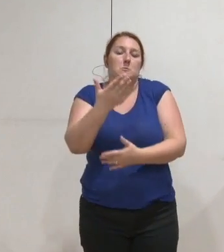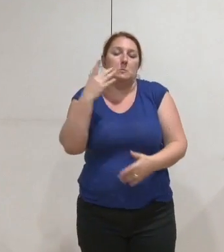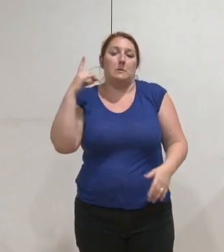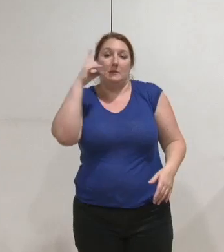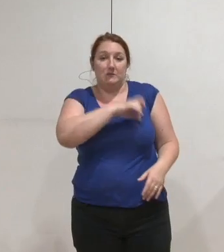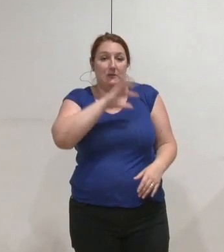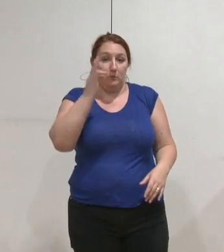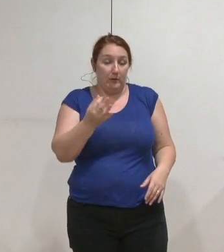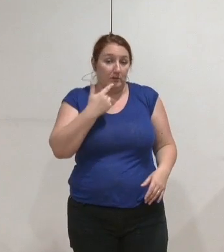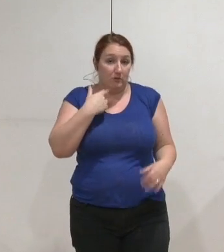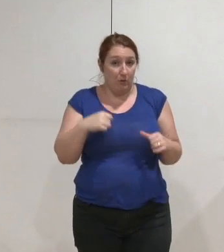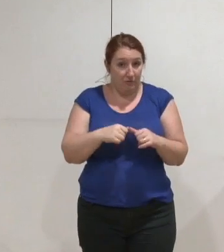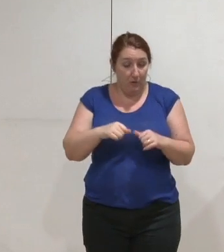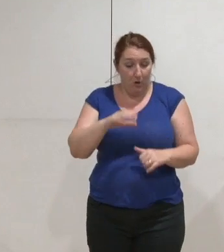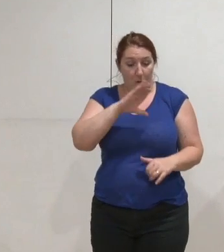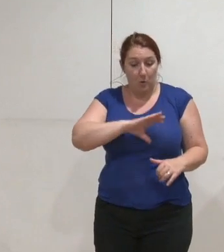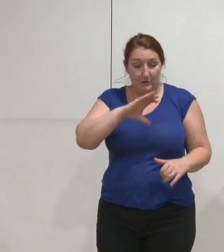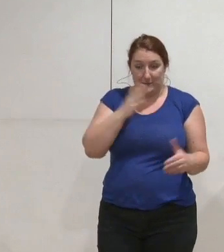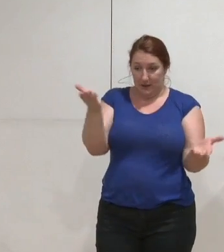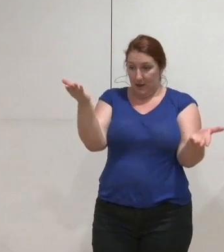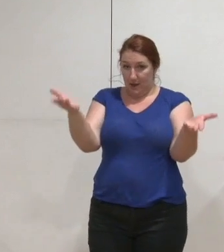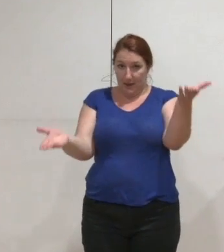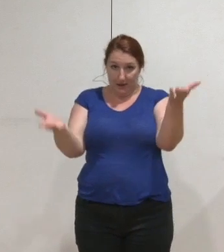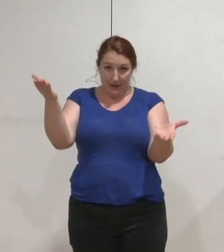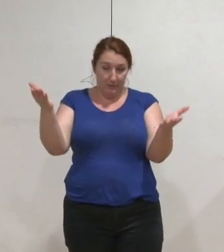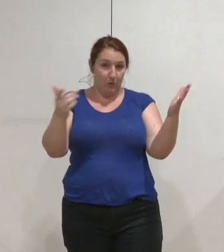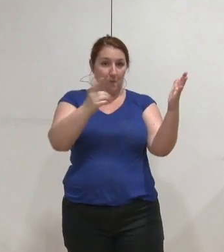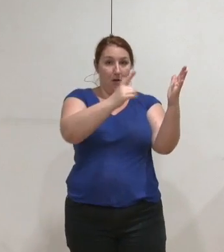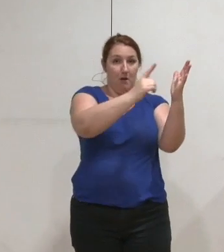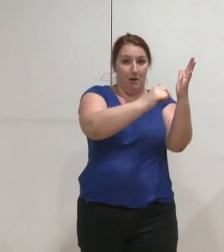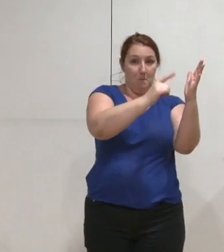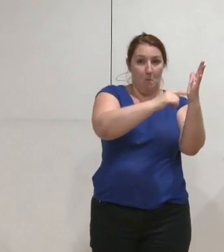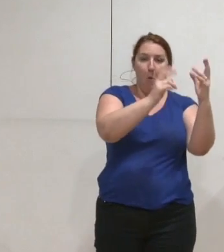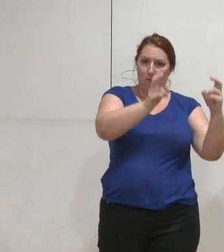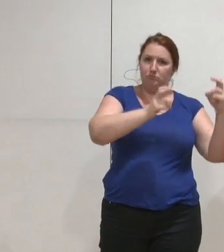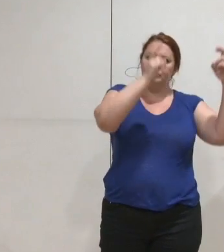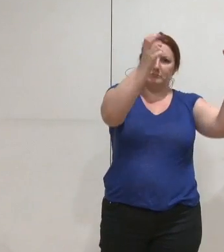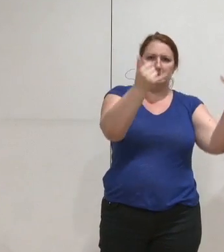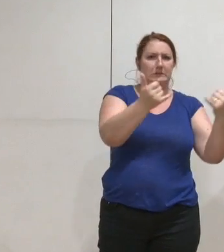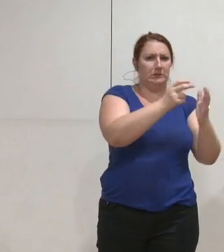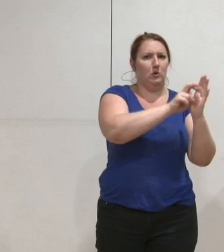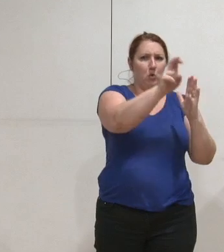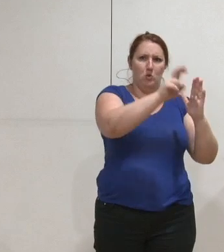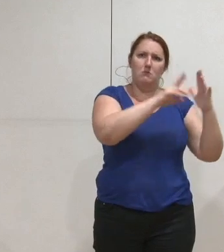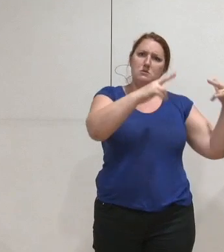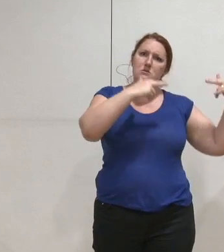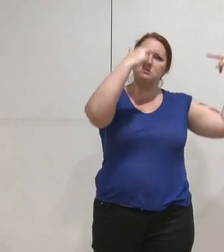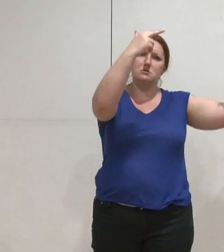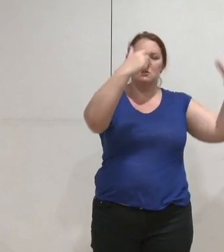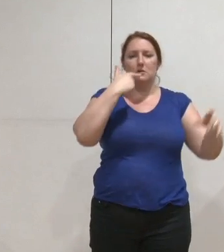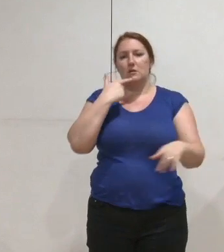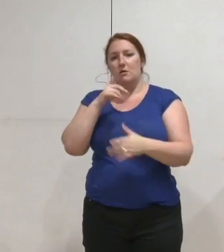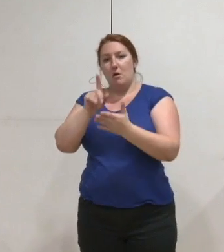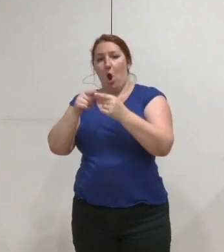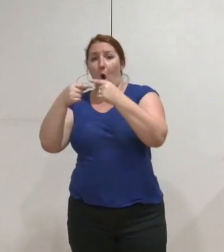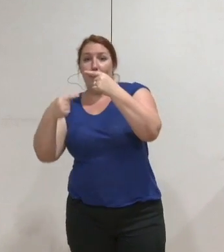l'équilibre entre le montant des impôts qui est élevé dans cette ville entre l'endettement